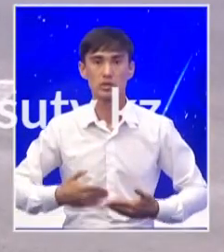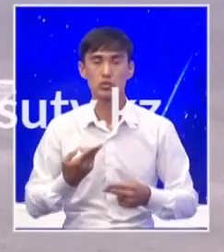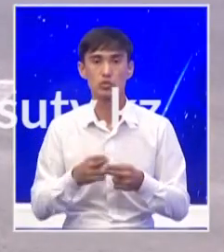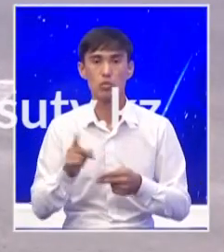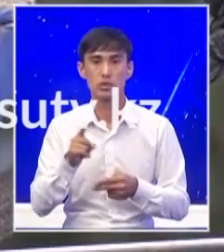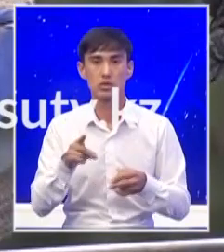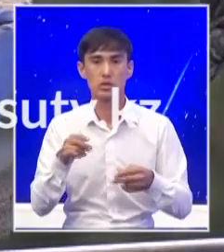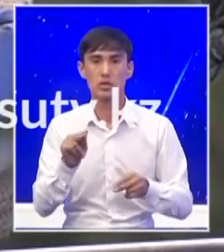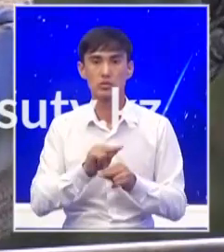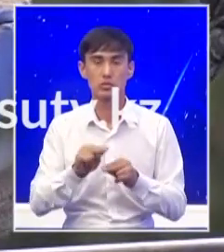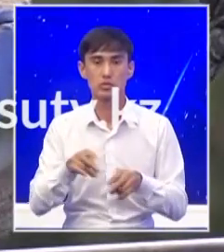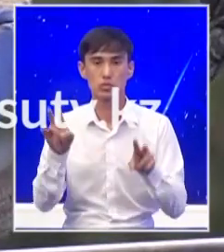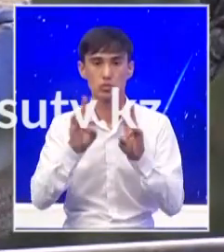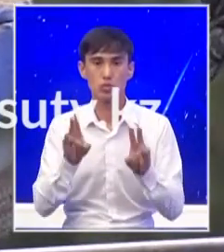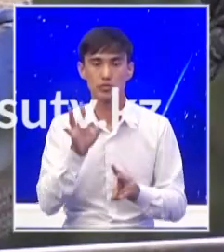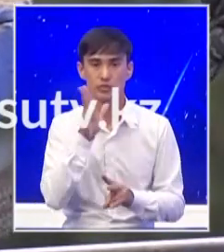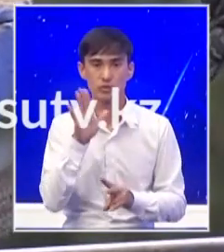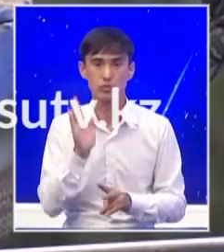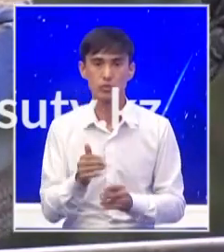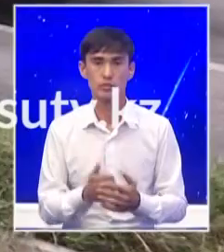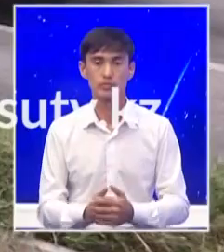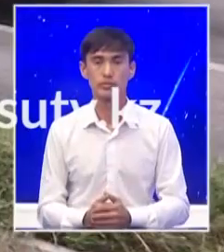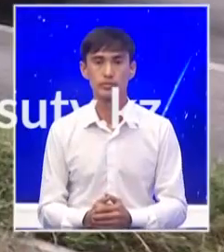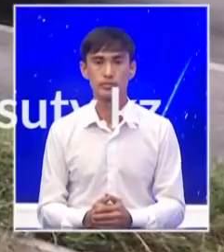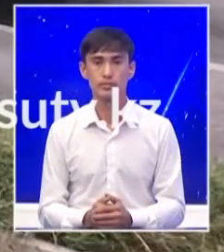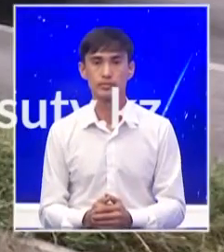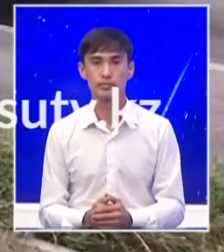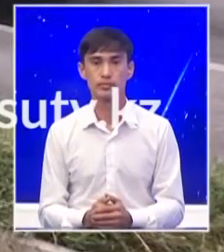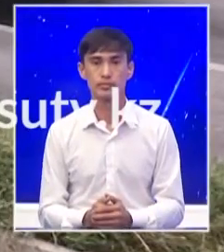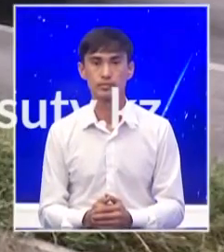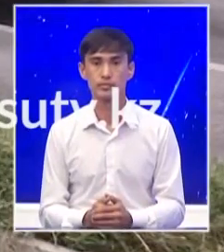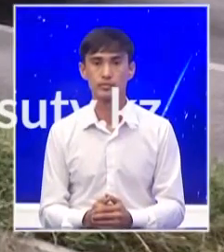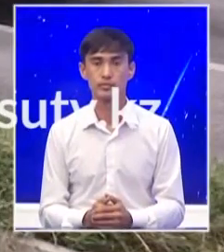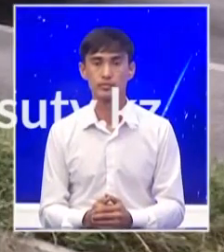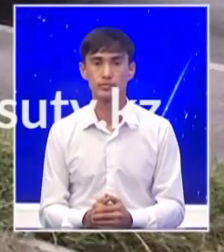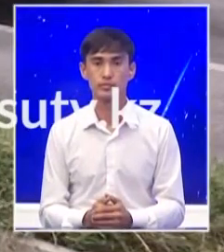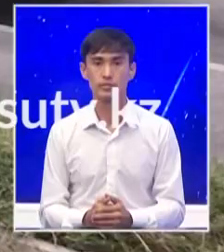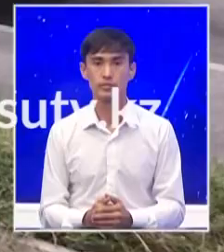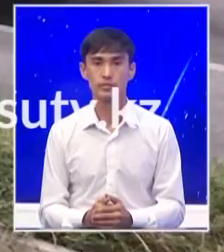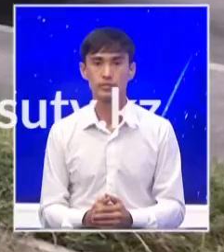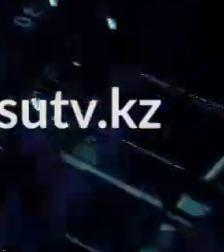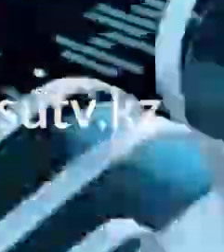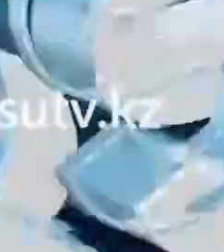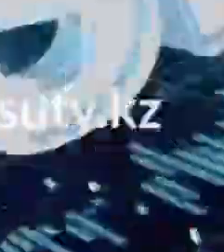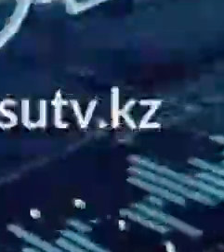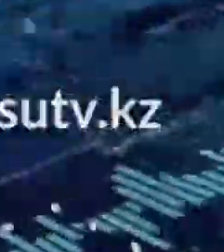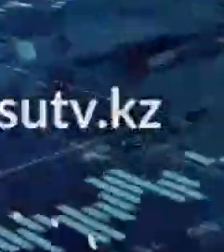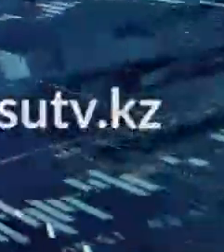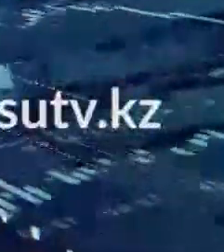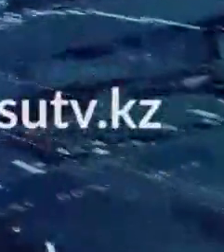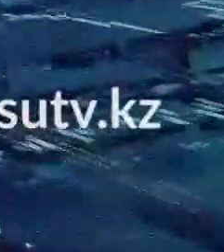үшін өңдеу жұмыстары түнгі уақытта өткізіледі. Аялым Сансызбаев, Айдос Қалиев, Жетісу арнасы, Талдықорған.